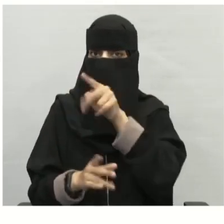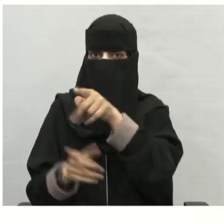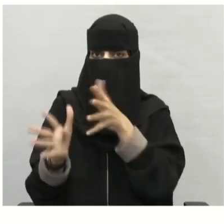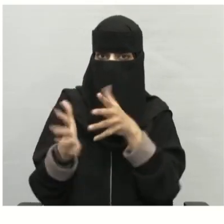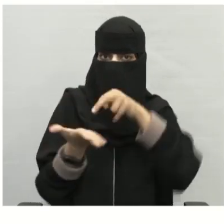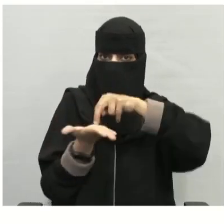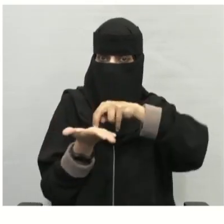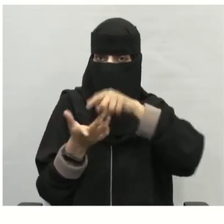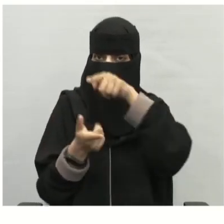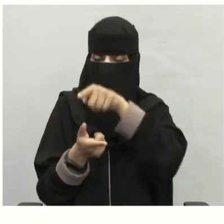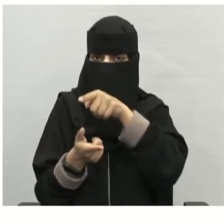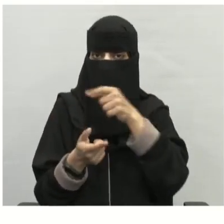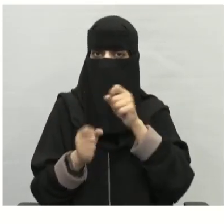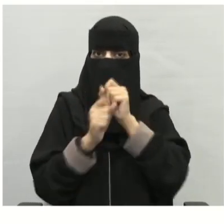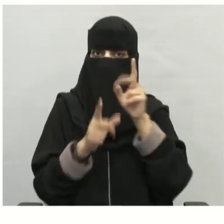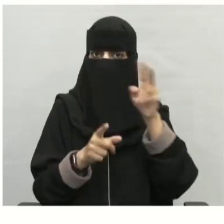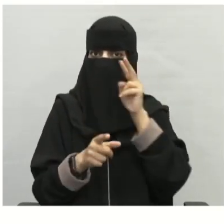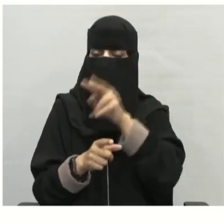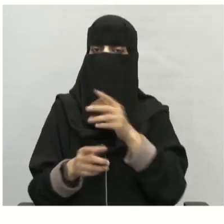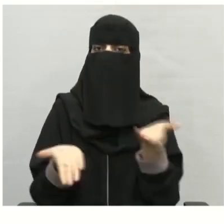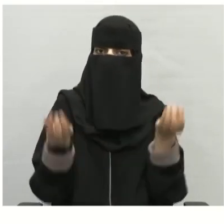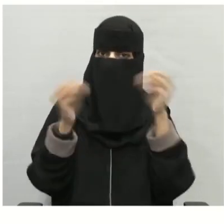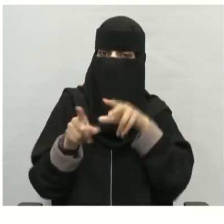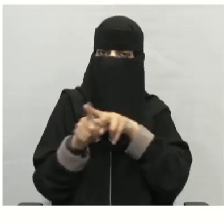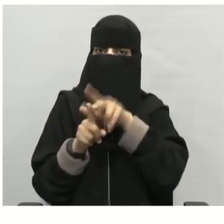لذلك لا تظهر انزعاجك